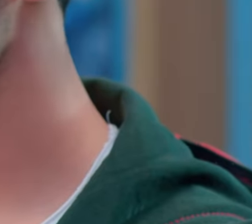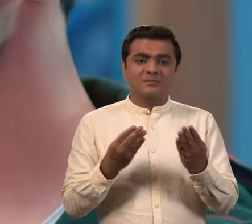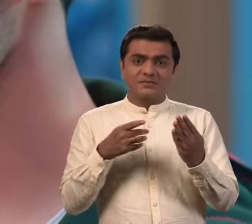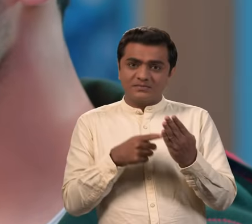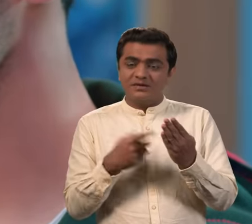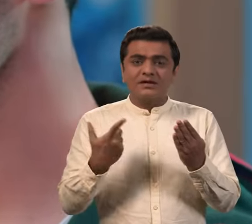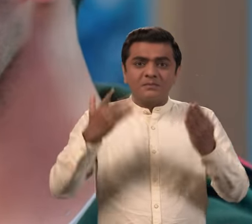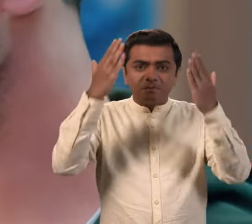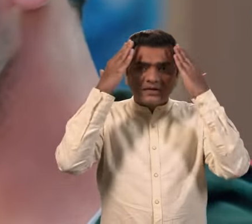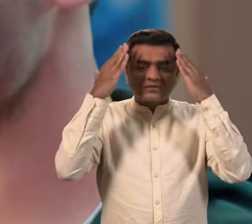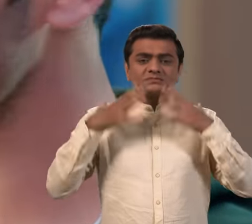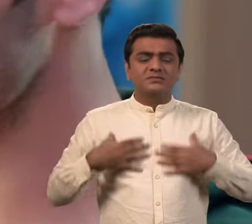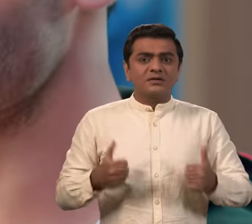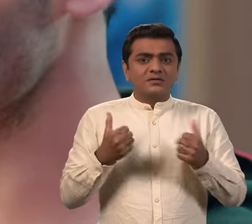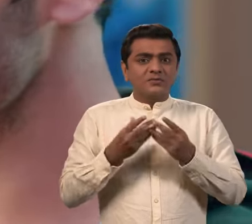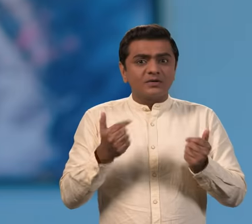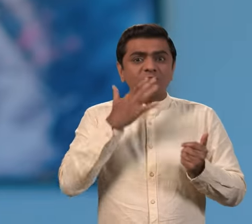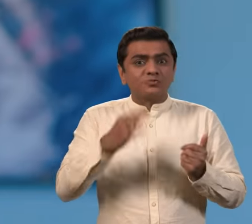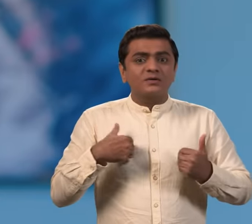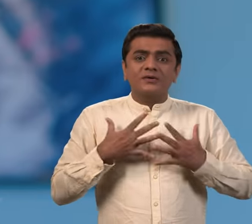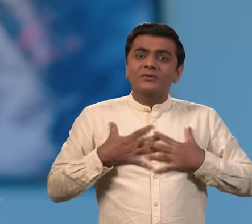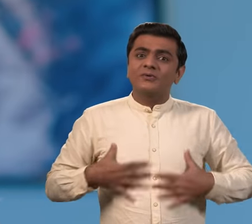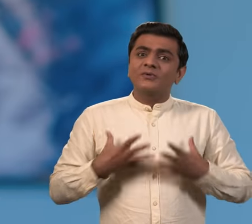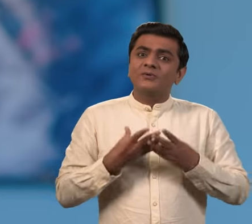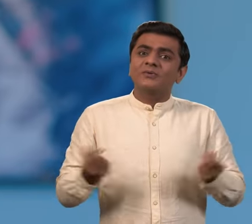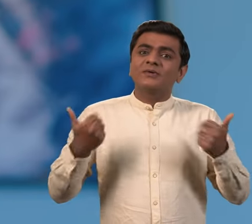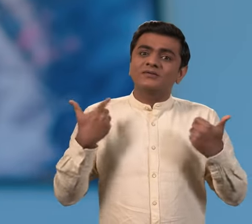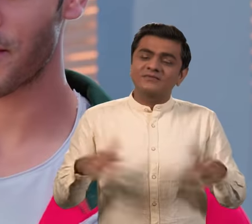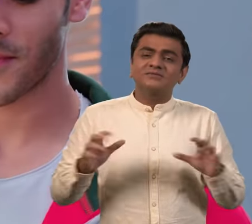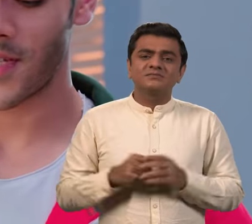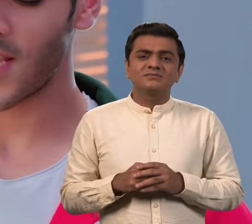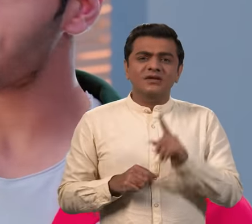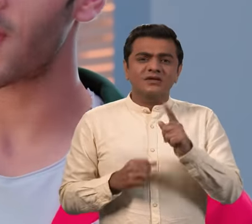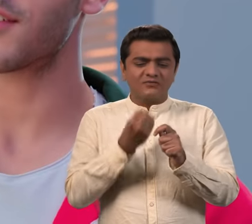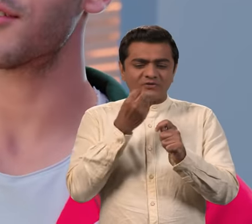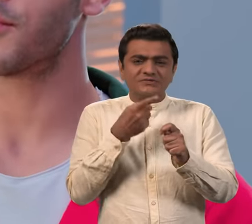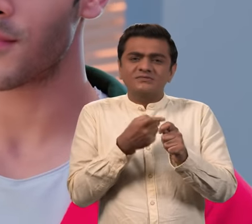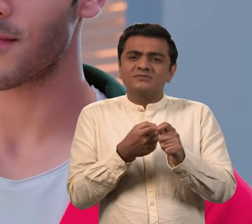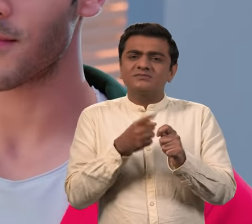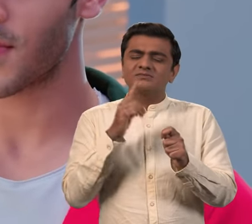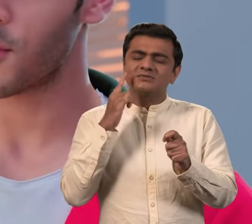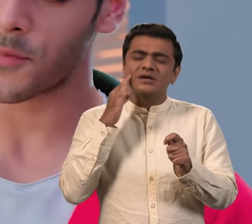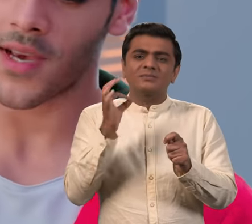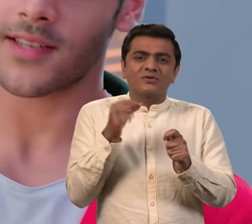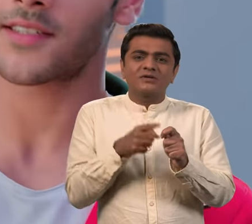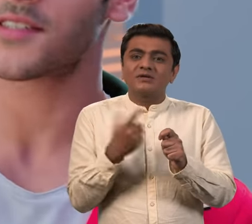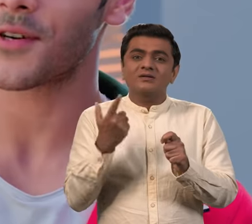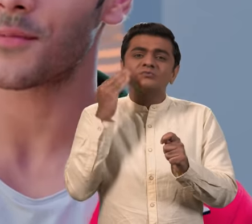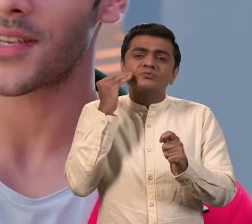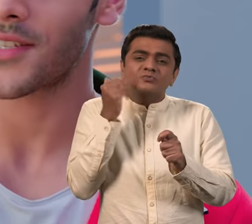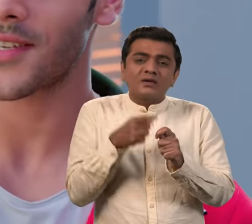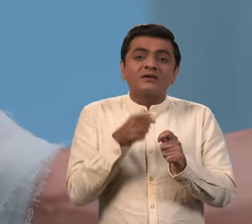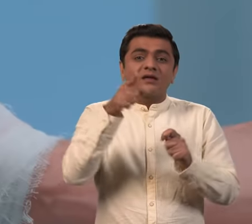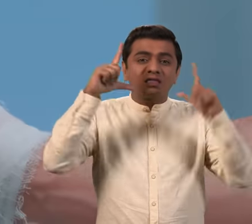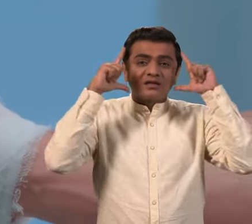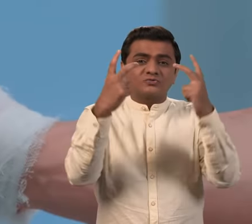अब जिसने भी दिया है उनकी दुआ तो मुझे लग गई, और मुझे ऐसा लगता है कि ये प्यारा सा फूल उस प्यारी सी सिस्टर